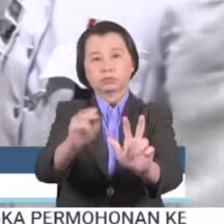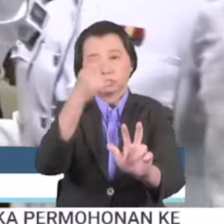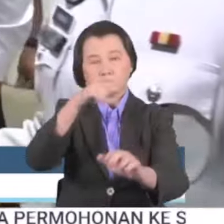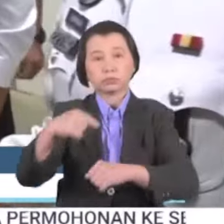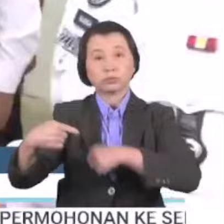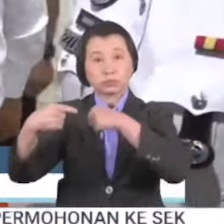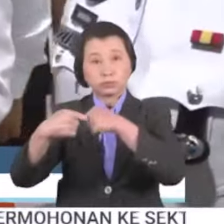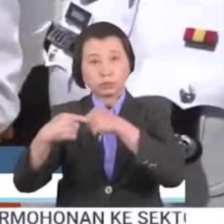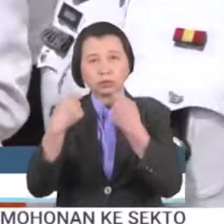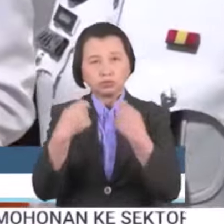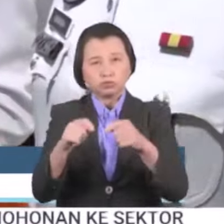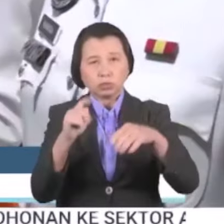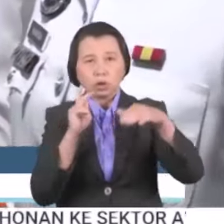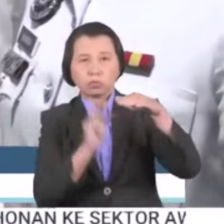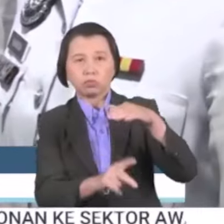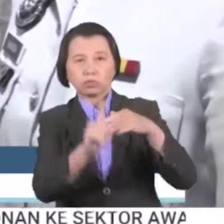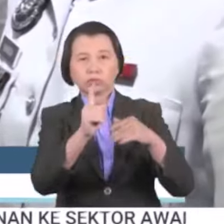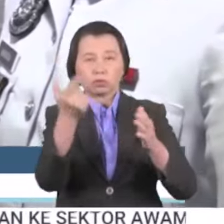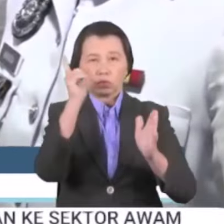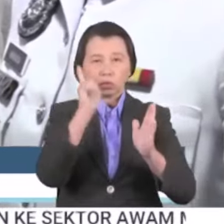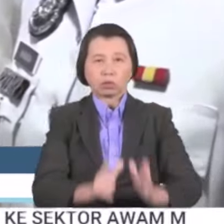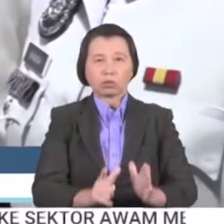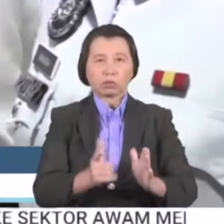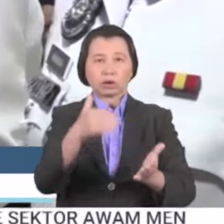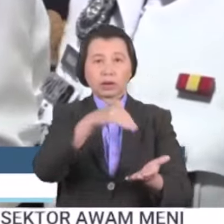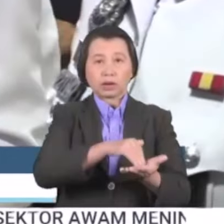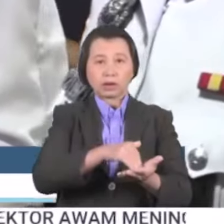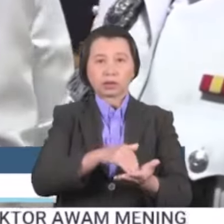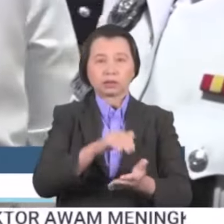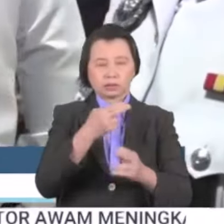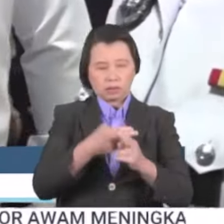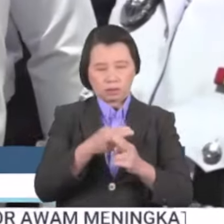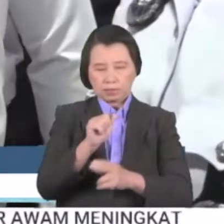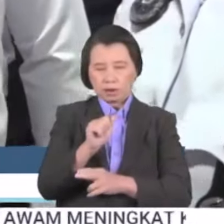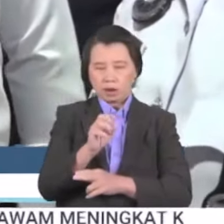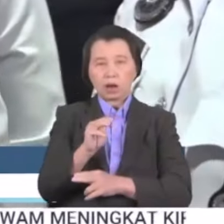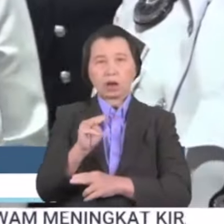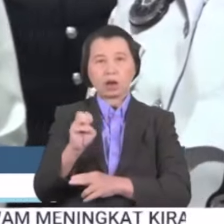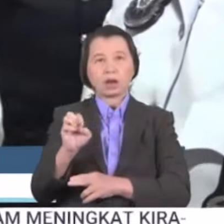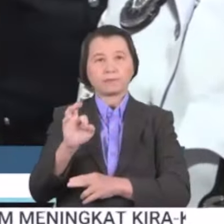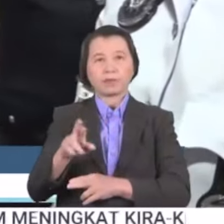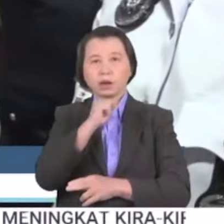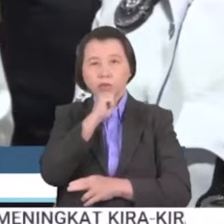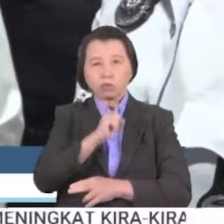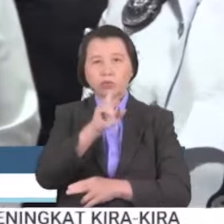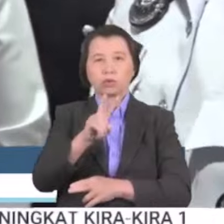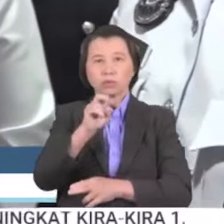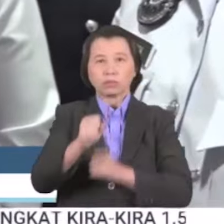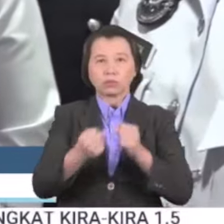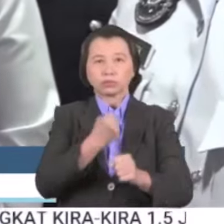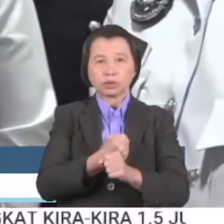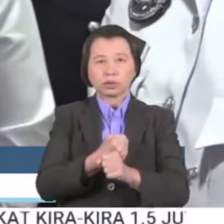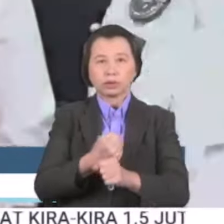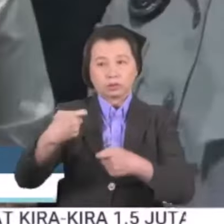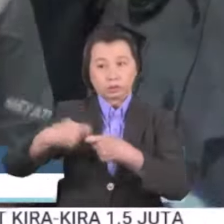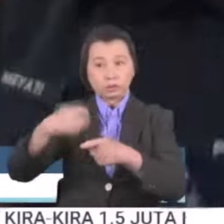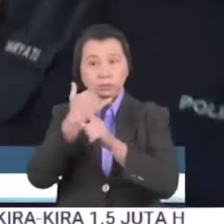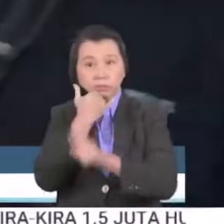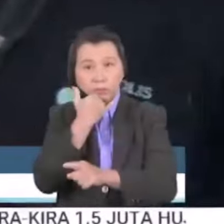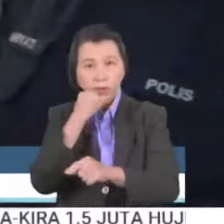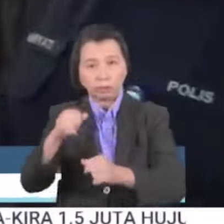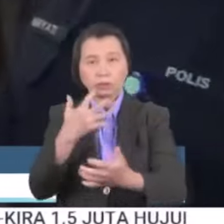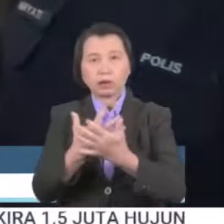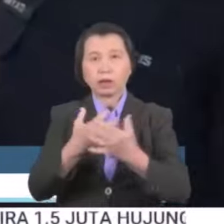bagi pertuduhan cubaan membunuh seorang lagi mangsa, Muhammad Ammar Danish Muhammad Ridwan, 20 tahun. Sabit kesalahan,